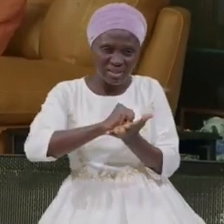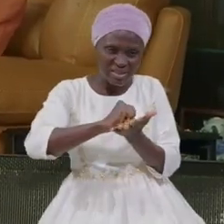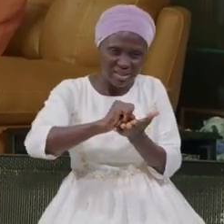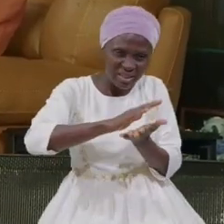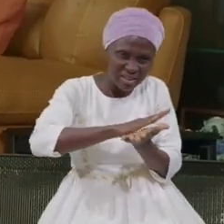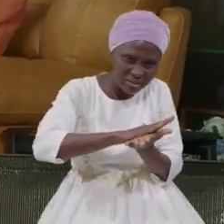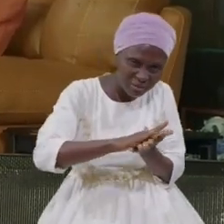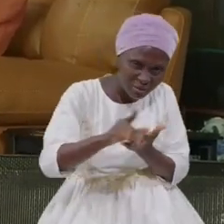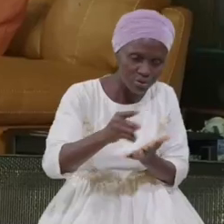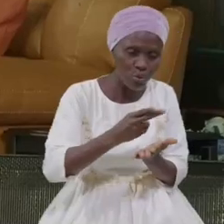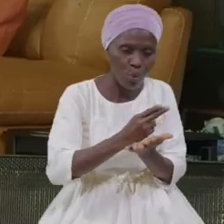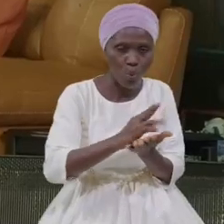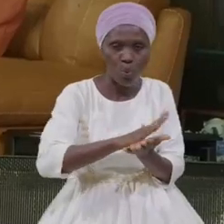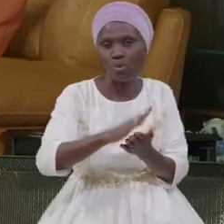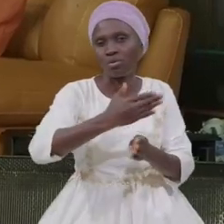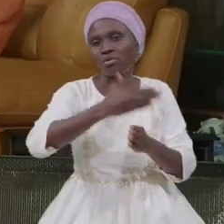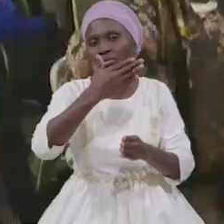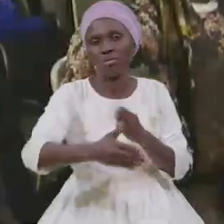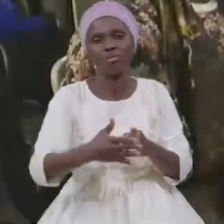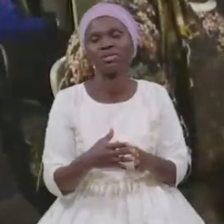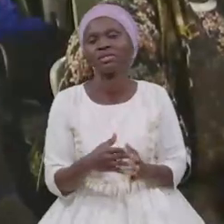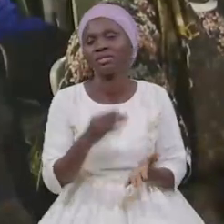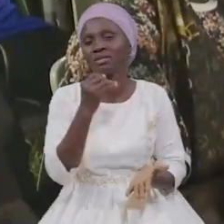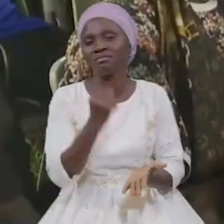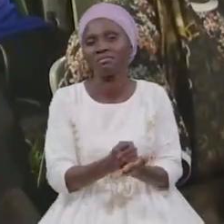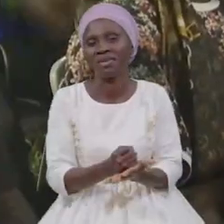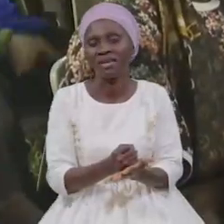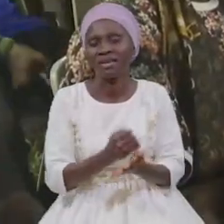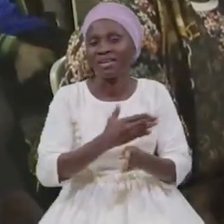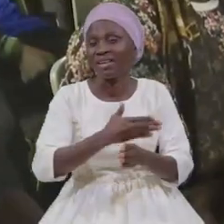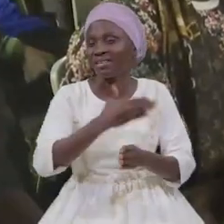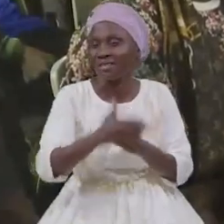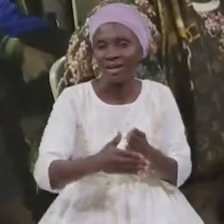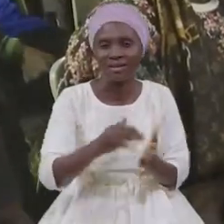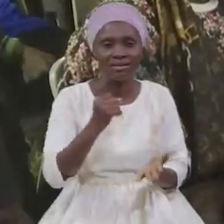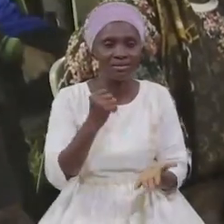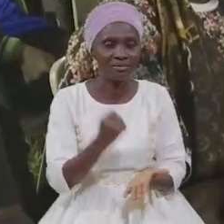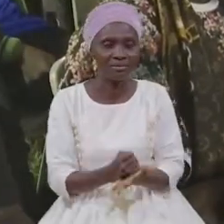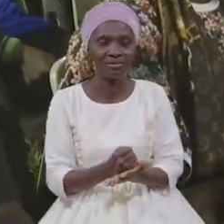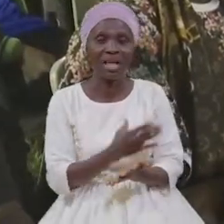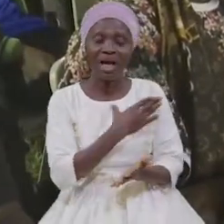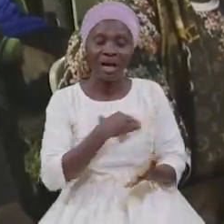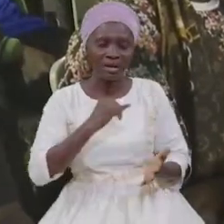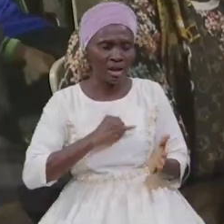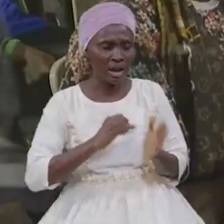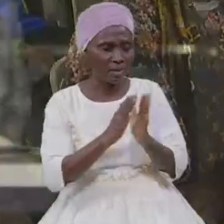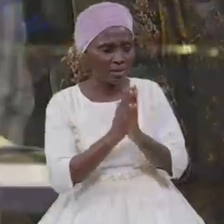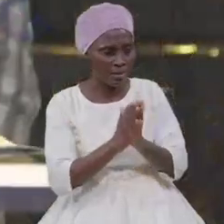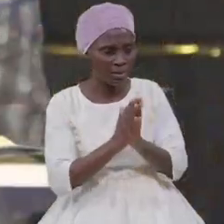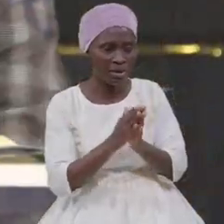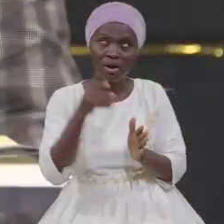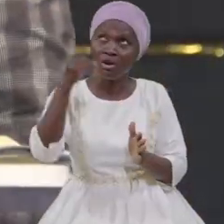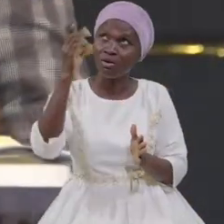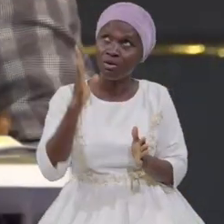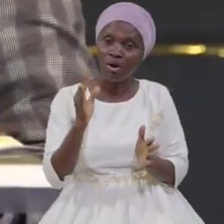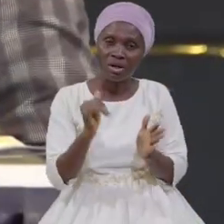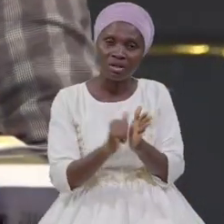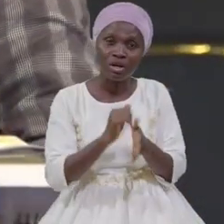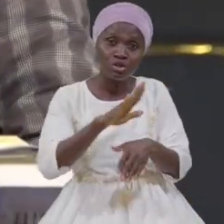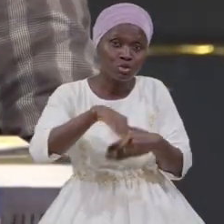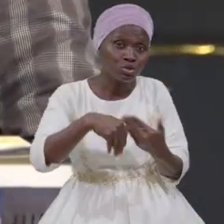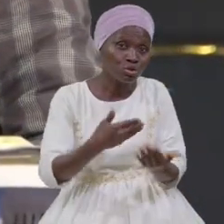vous sanctifie lui-même tout entier, complètement, entièrement, et que tout votre